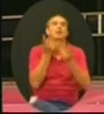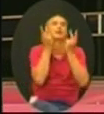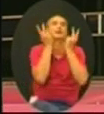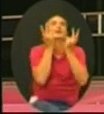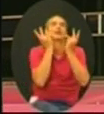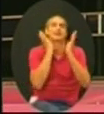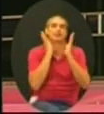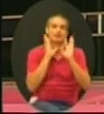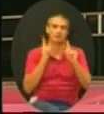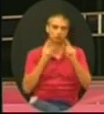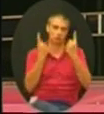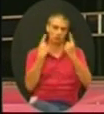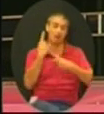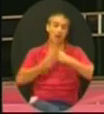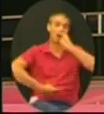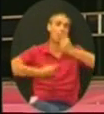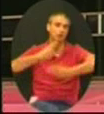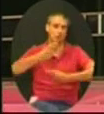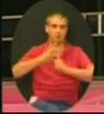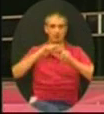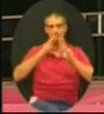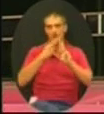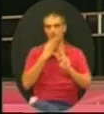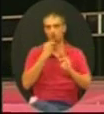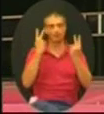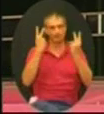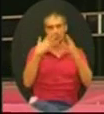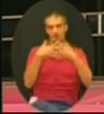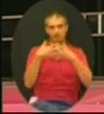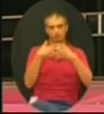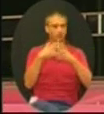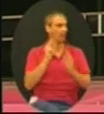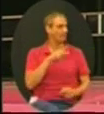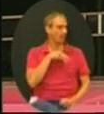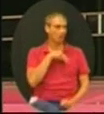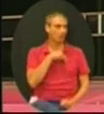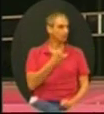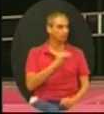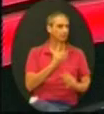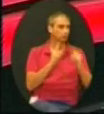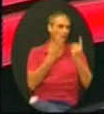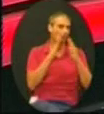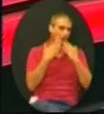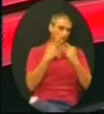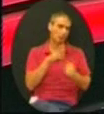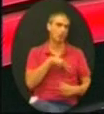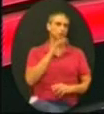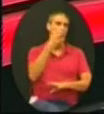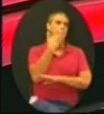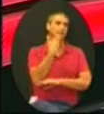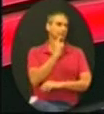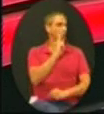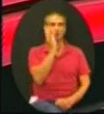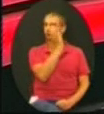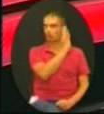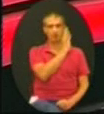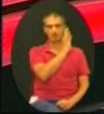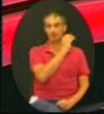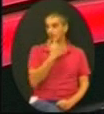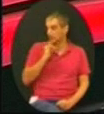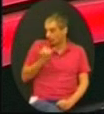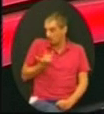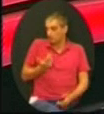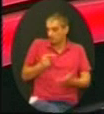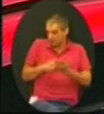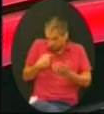קריטי במה שיקרה לדור הבא בעולם היהודי, בעיקר בארצות הברית. כן, אבל האחריות כרגע על מה שקורה בכותל היא אחריות של מדינת ישראל. לגמרי, לכן